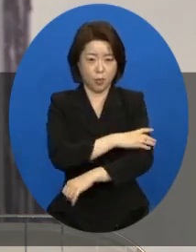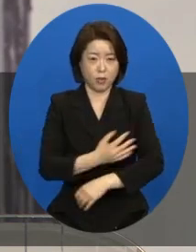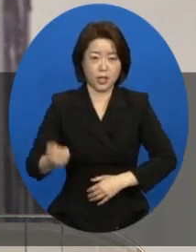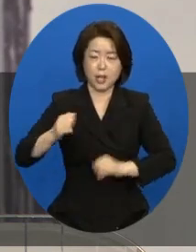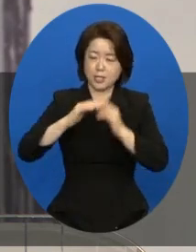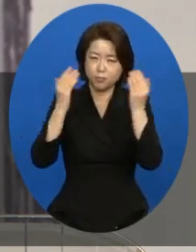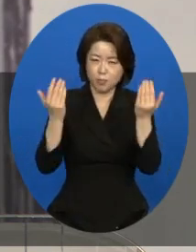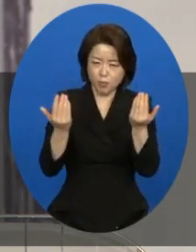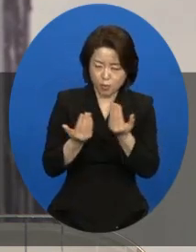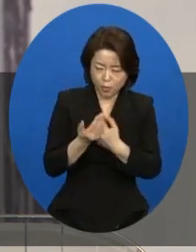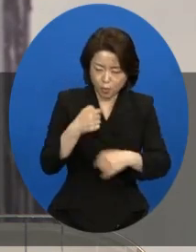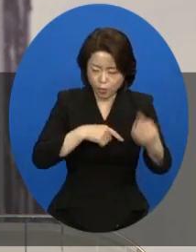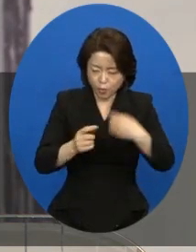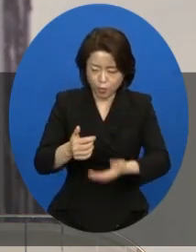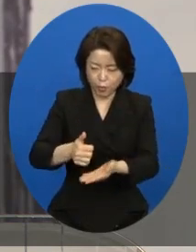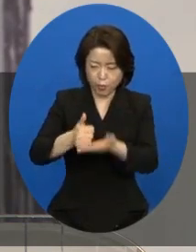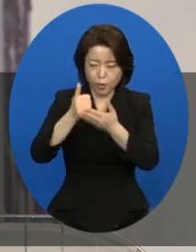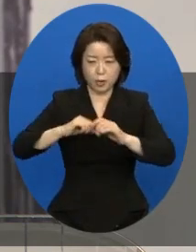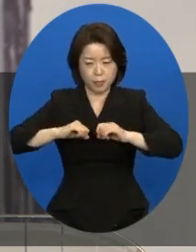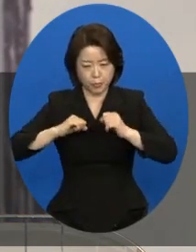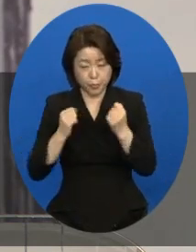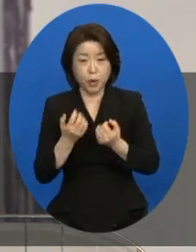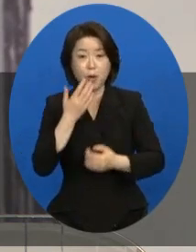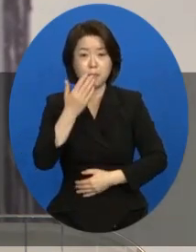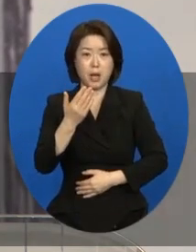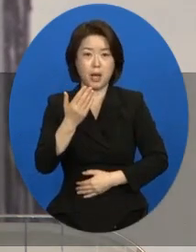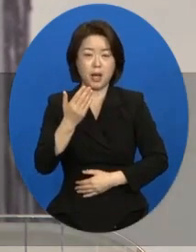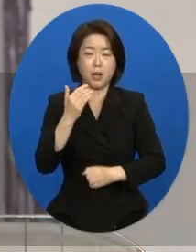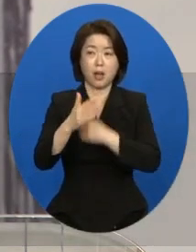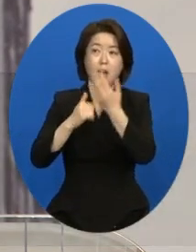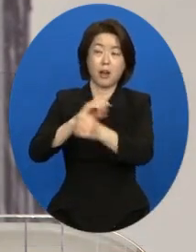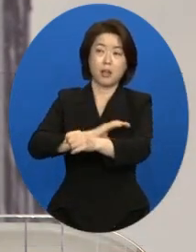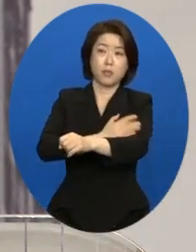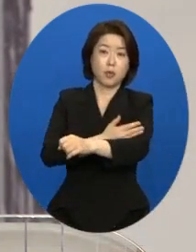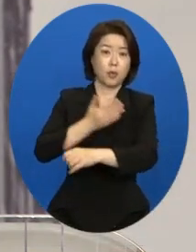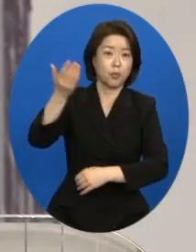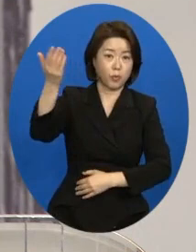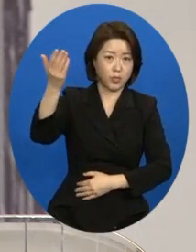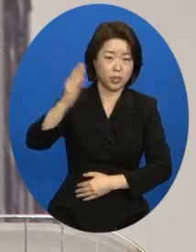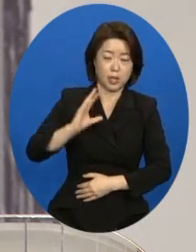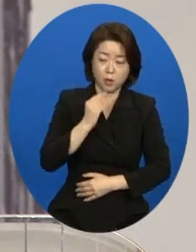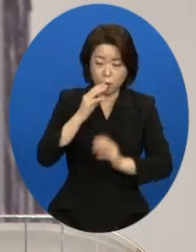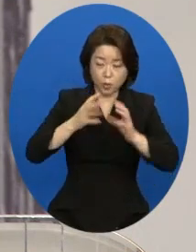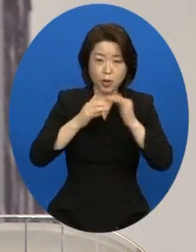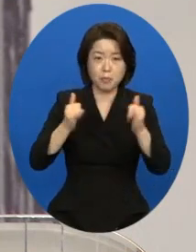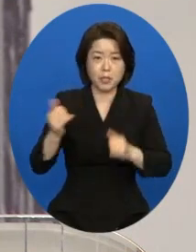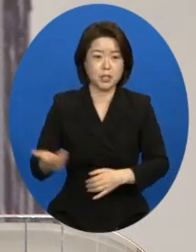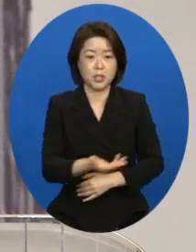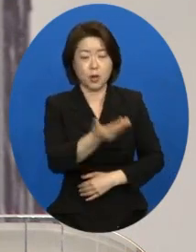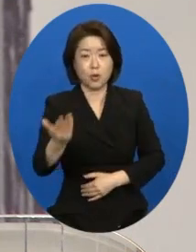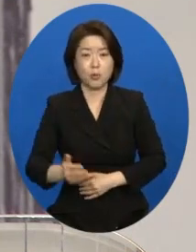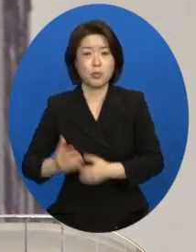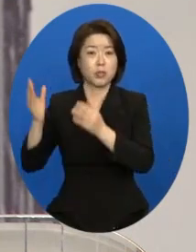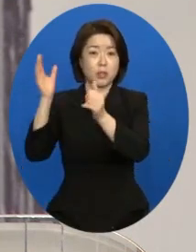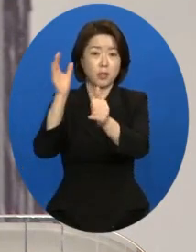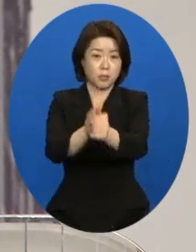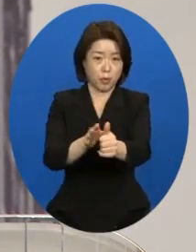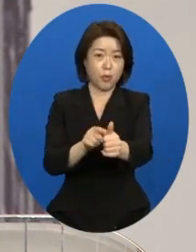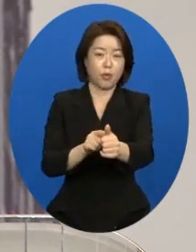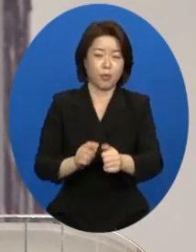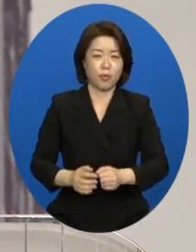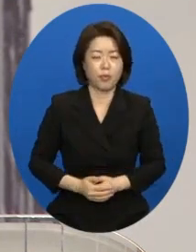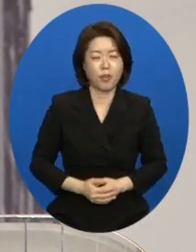통치자가 그를 섬기며 복종할 것이다. 하나님의 그 권세가 거룩한 백성인 여러분들에게 주어진다는 거예요.